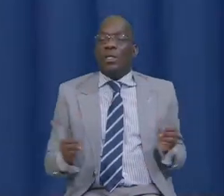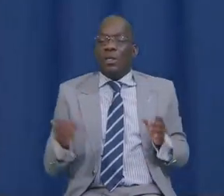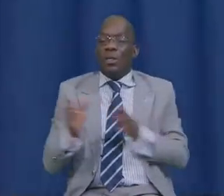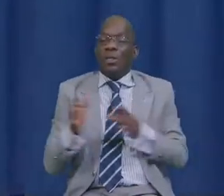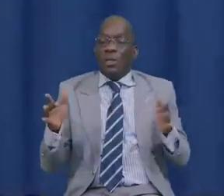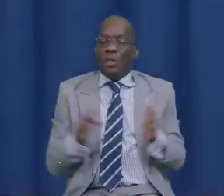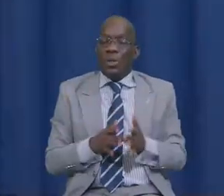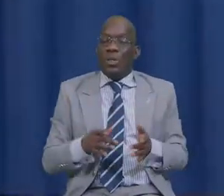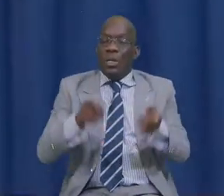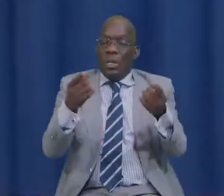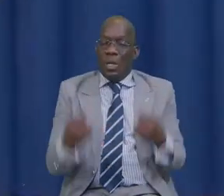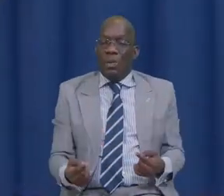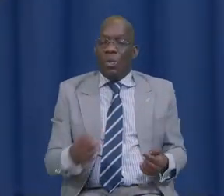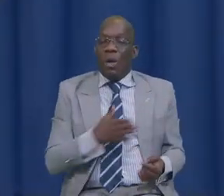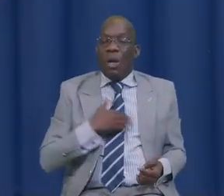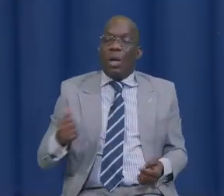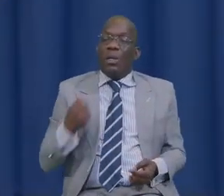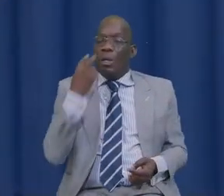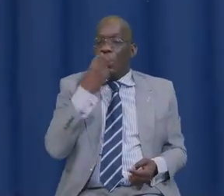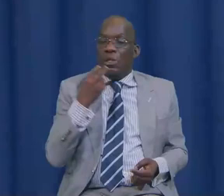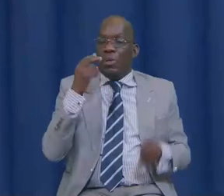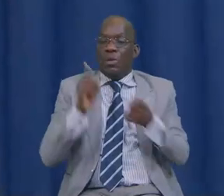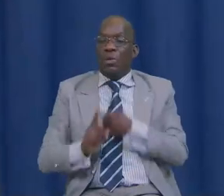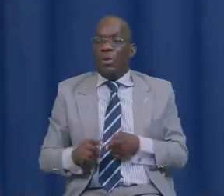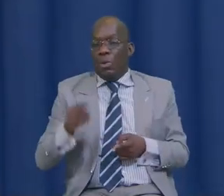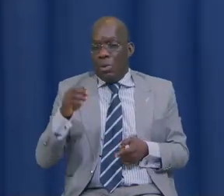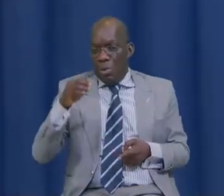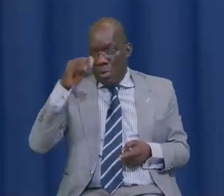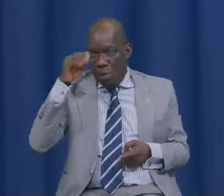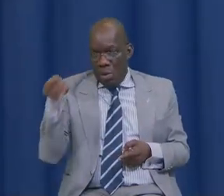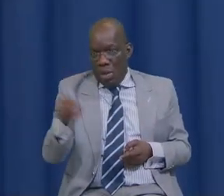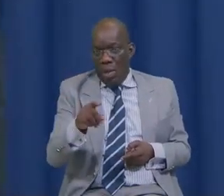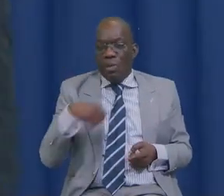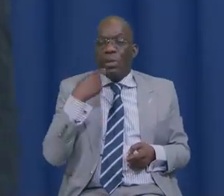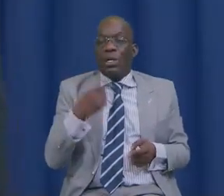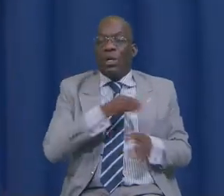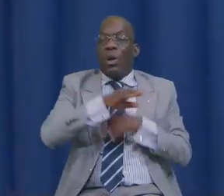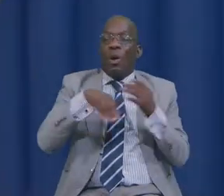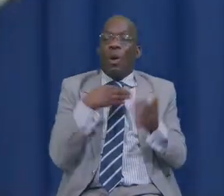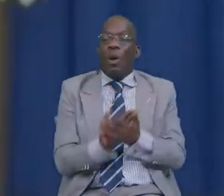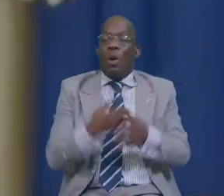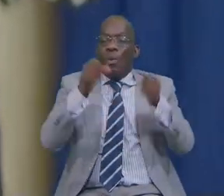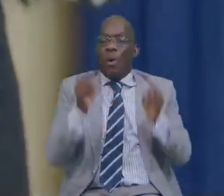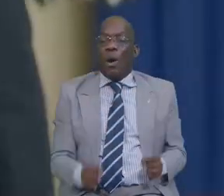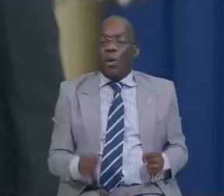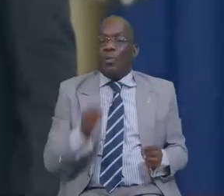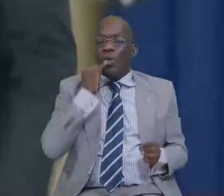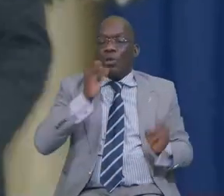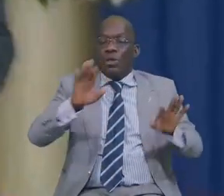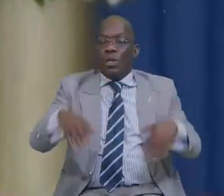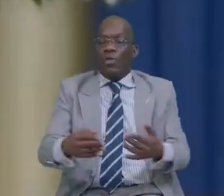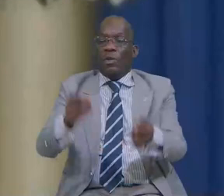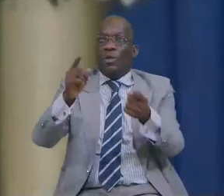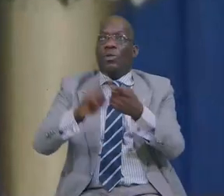fait. Et Jésus-Christ est venu et le parla, disant, tout pouvoir